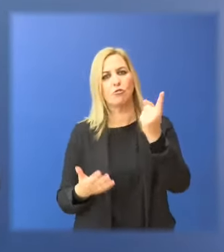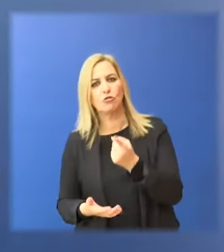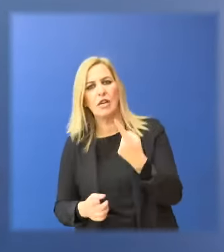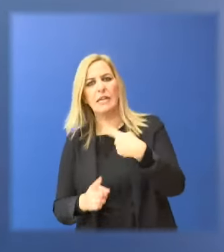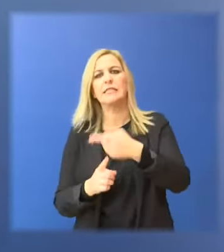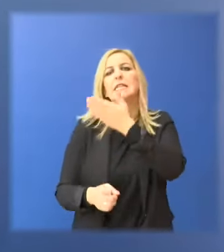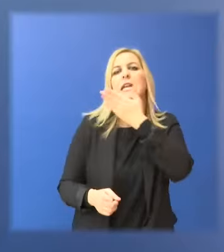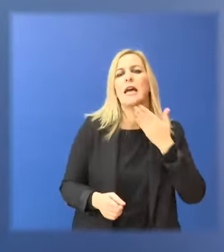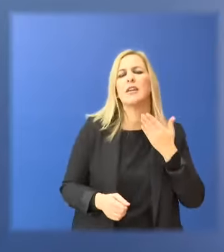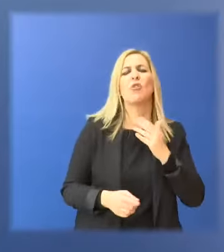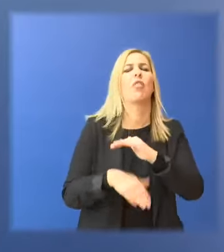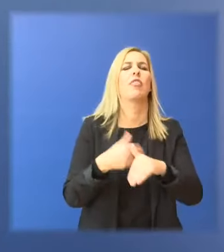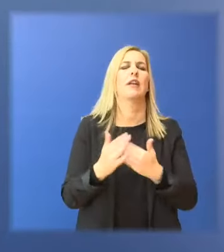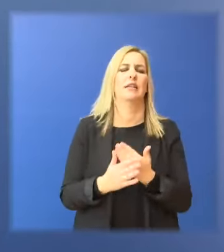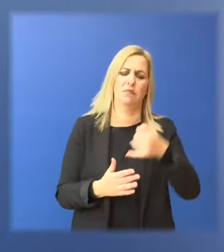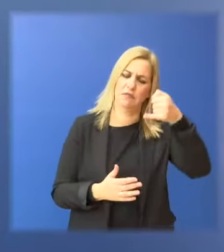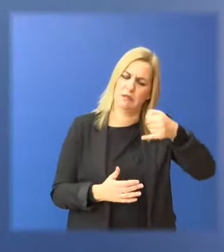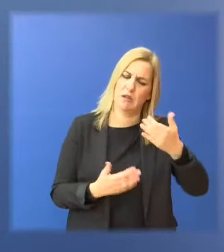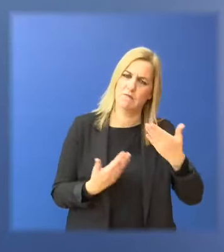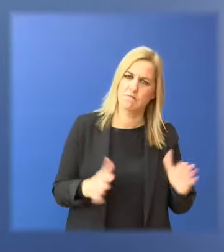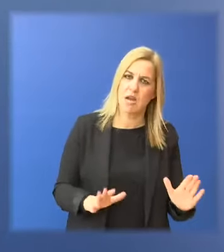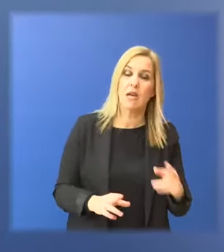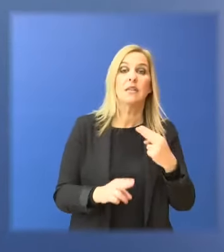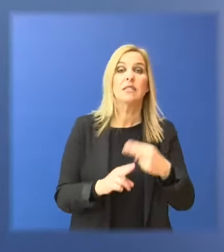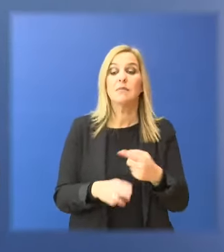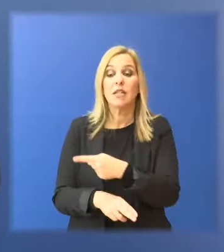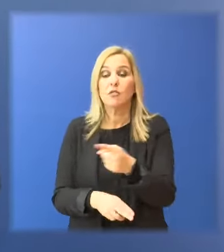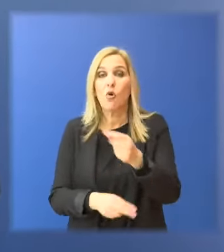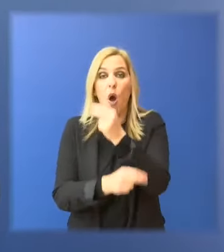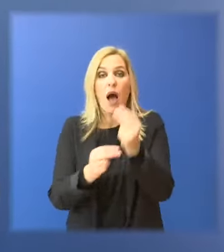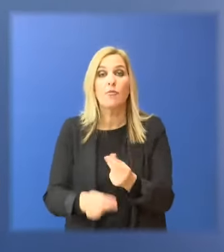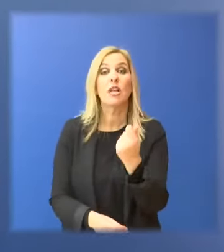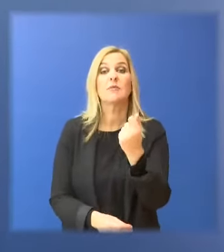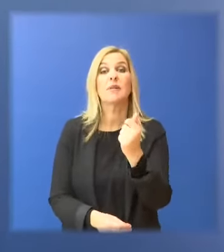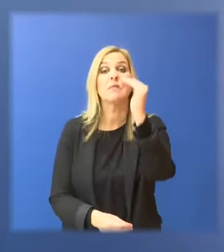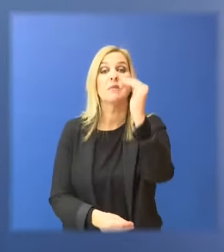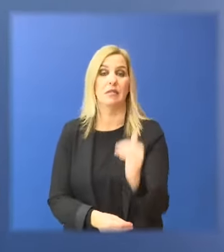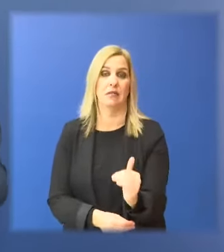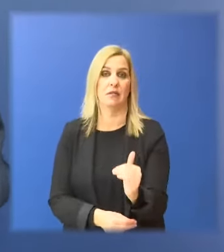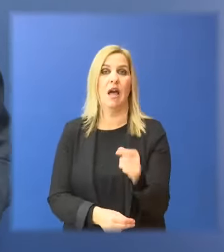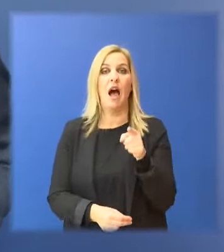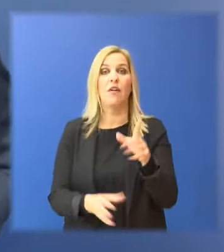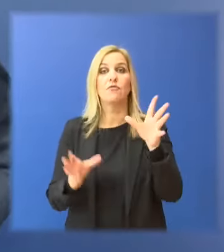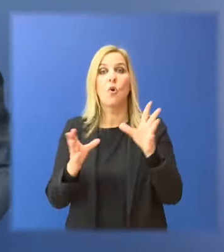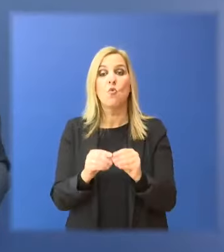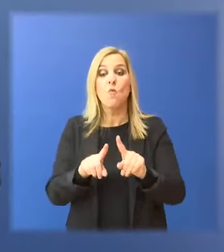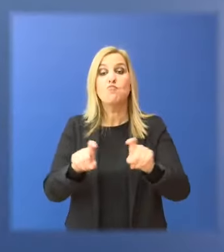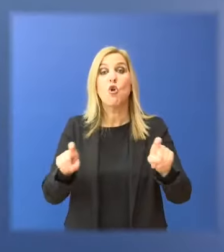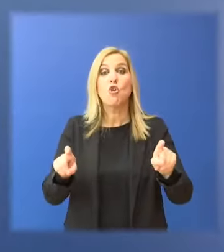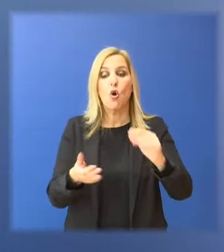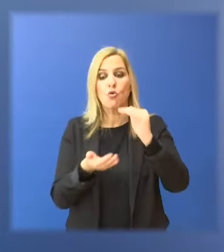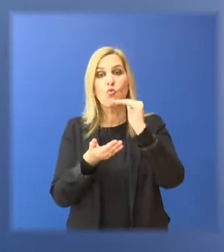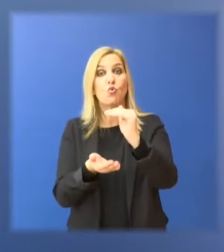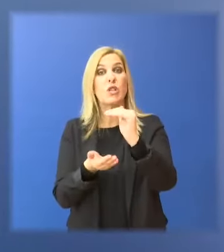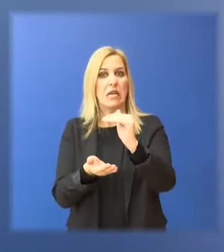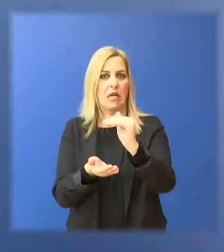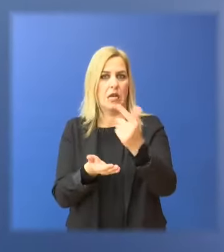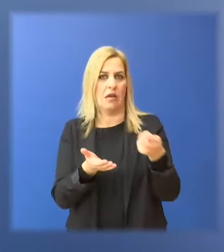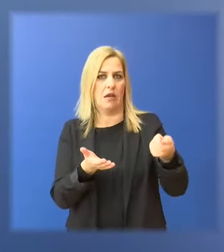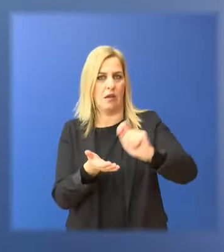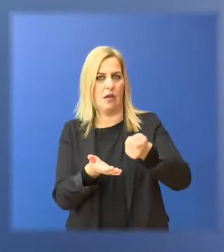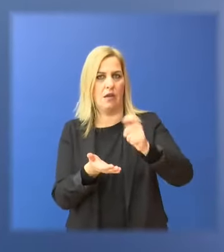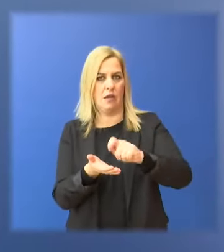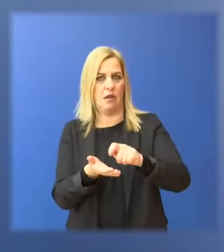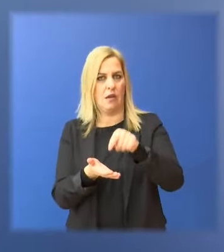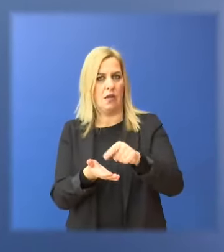ποια είναι, γι' αυτό και πηγαίνει με βάση το λειτουργικό κόστος στο προϊόν και όχι συνολικά της εταιρείας. Ο στόχος είναι